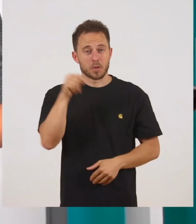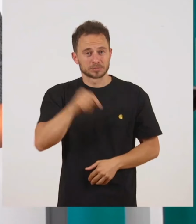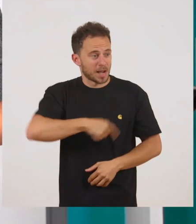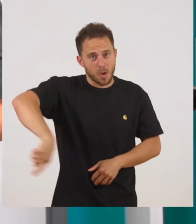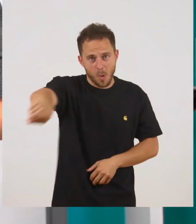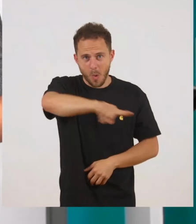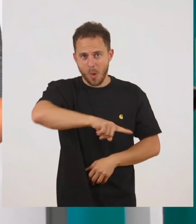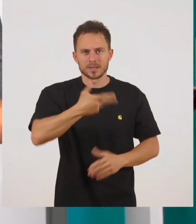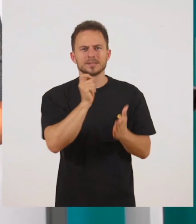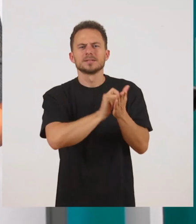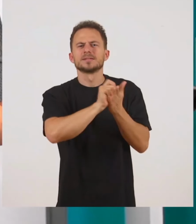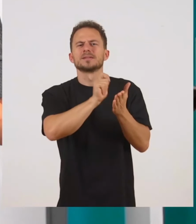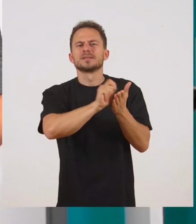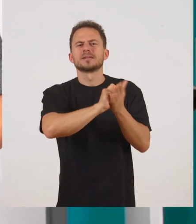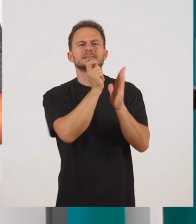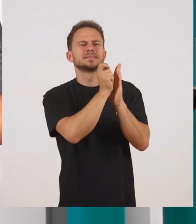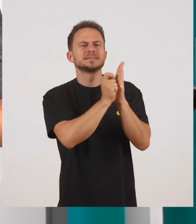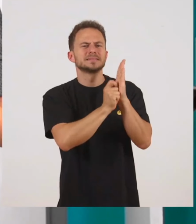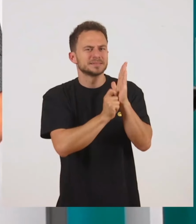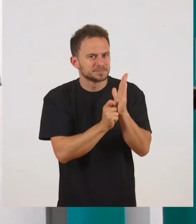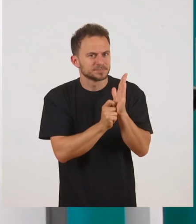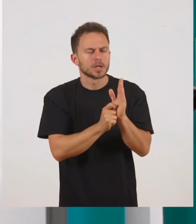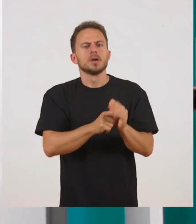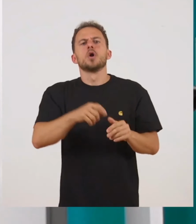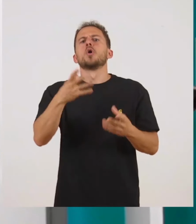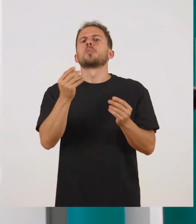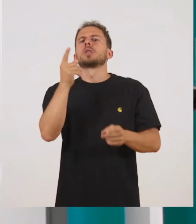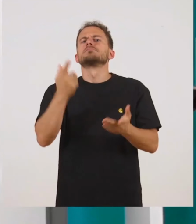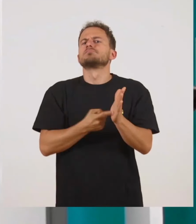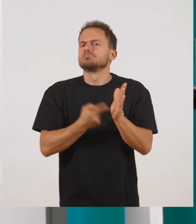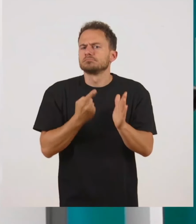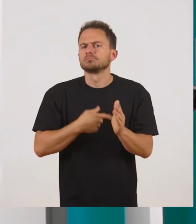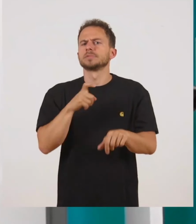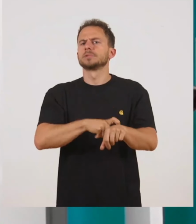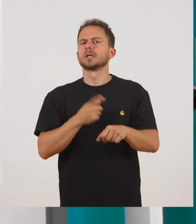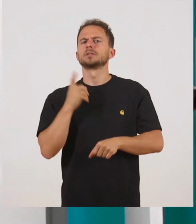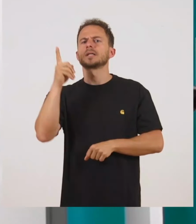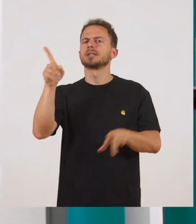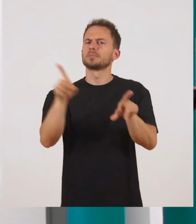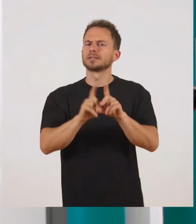μολυβάκι. Πολλές φορές όταν πηγαίνουμε ένα ταξίδι, μια εκδρομή με τους γονείς μας, έχω δει κάποια παιδάκια που όταν γυρνάνε από το σχολείο, μου